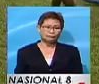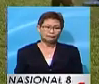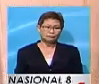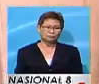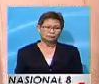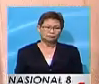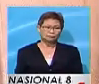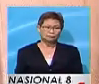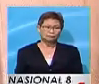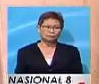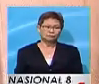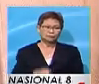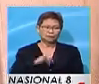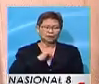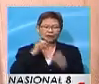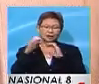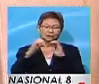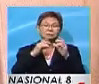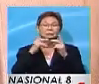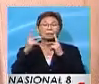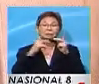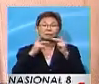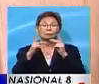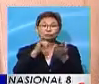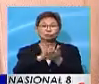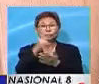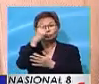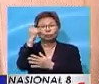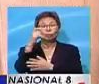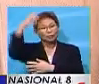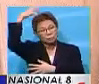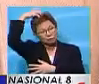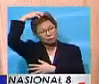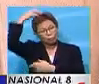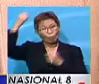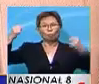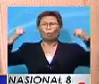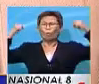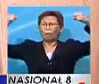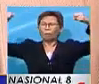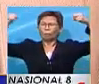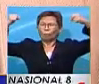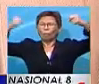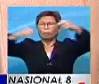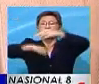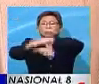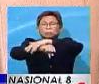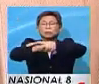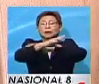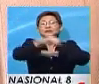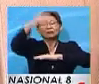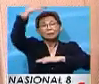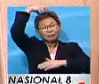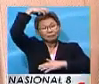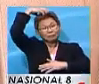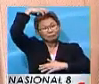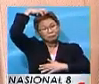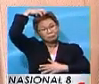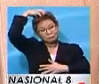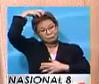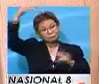Kukuh saya mengatakan begitu sebab Selangor sebagasi bola sepak danangor sebag